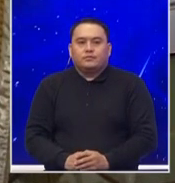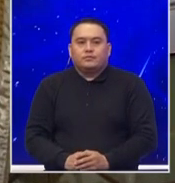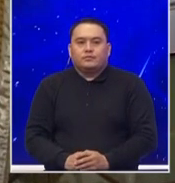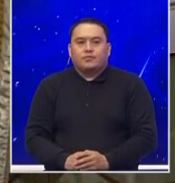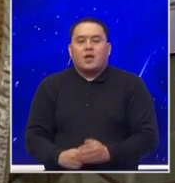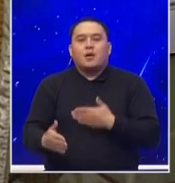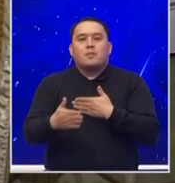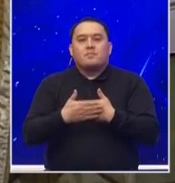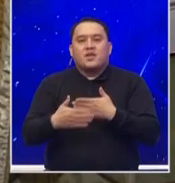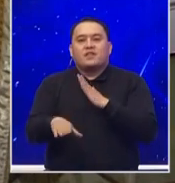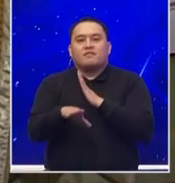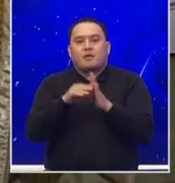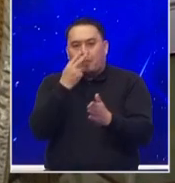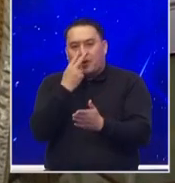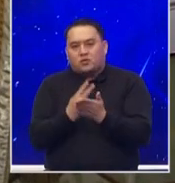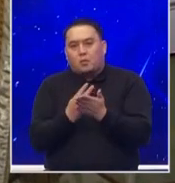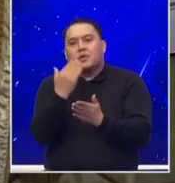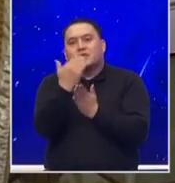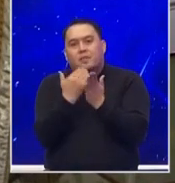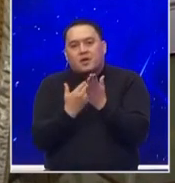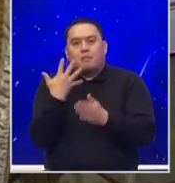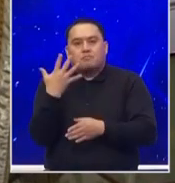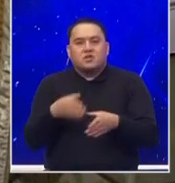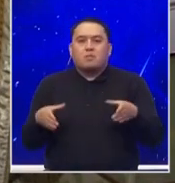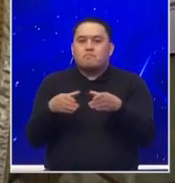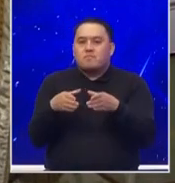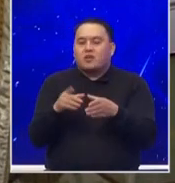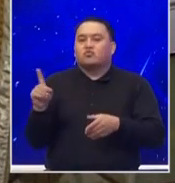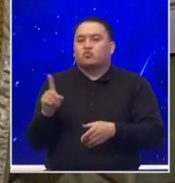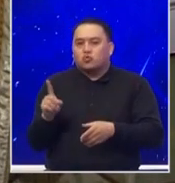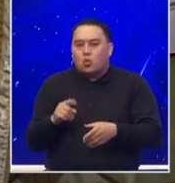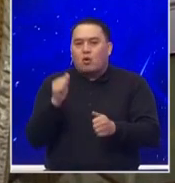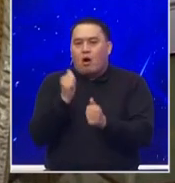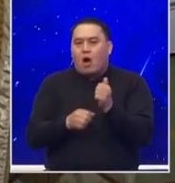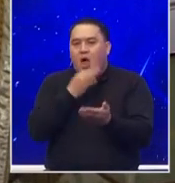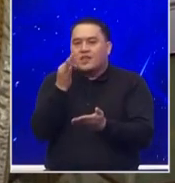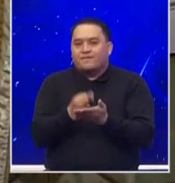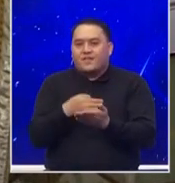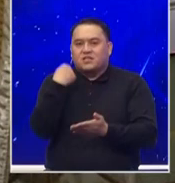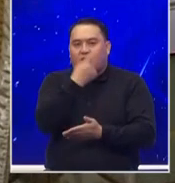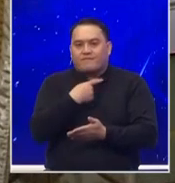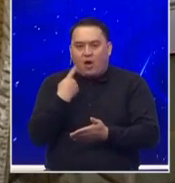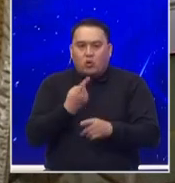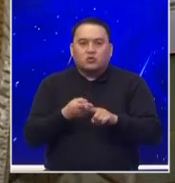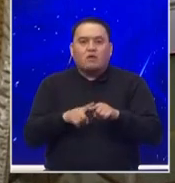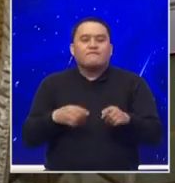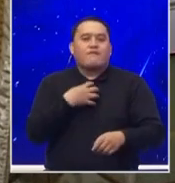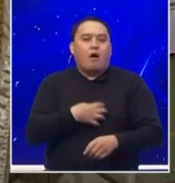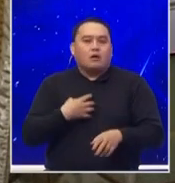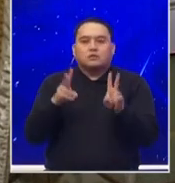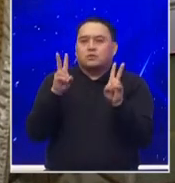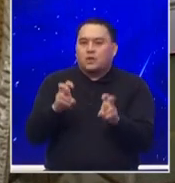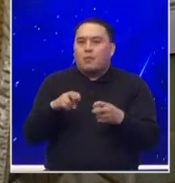Конечно, перед выбором я внимательно посмотрел программы 5 партий. Хотел бы отметить, что каждая из них ответственно отнеслась к выборам. Подняты очень важные